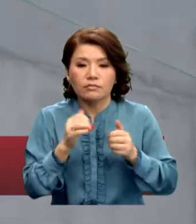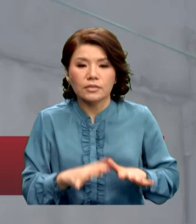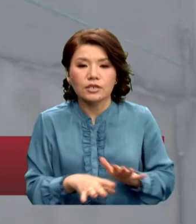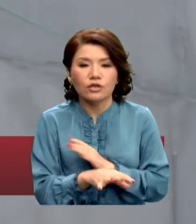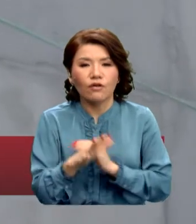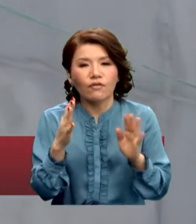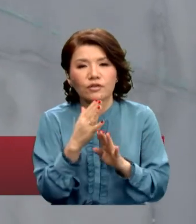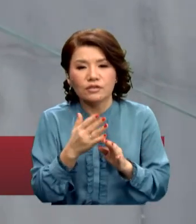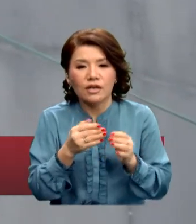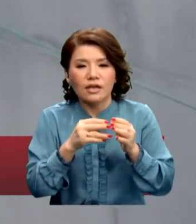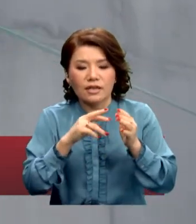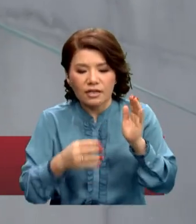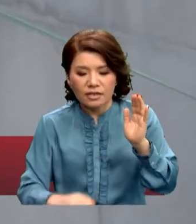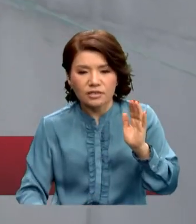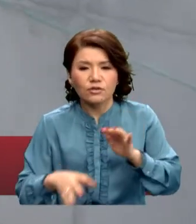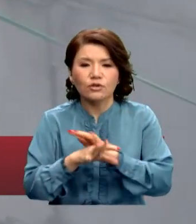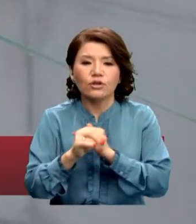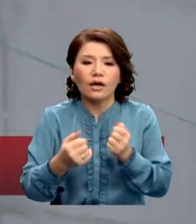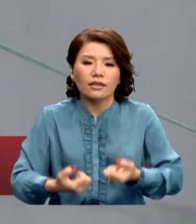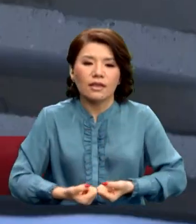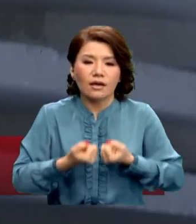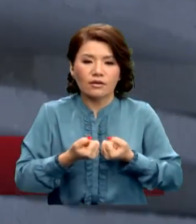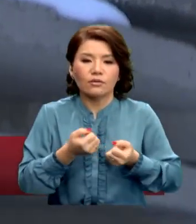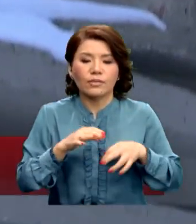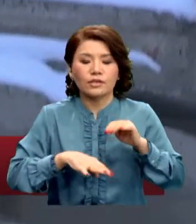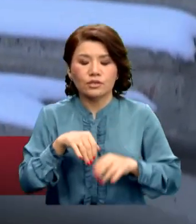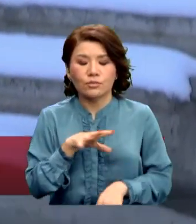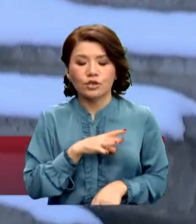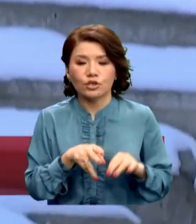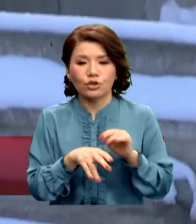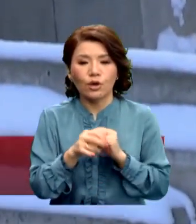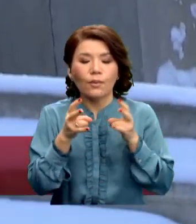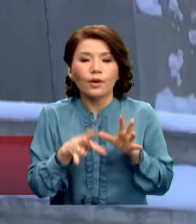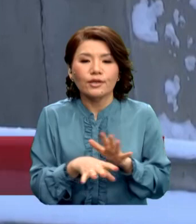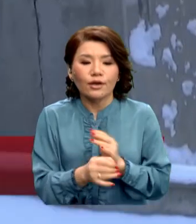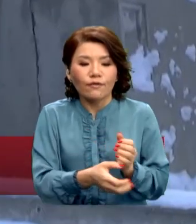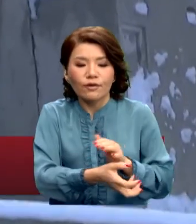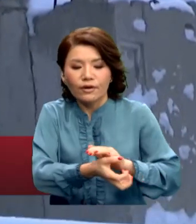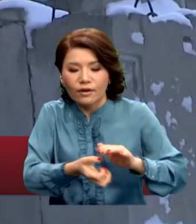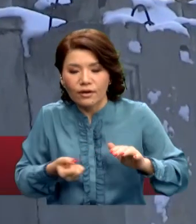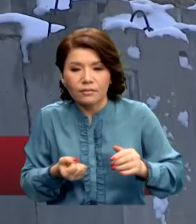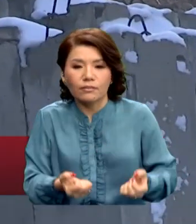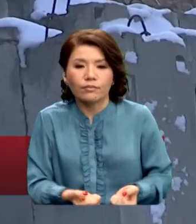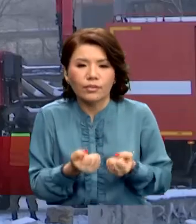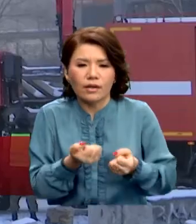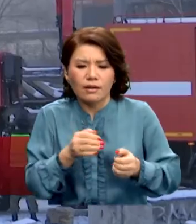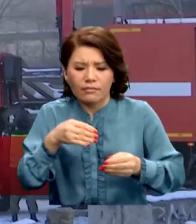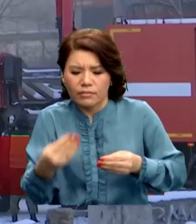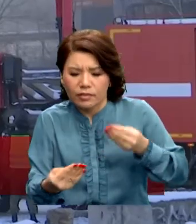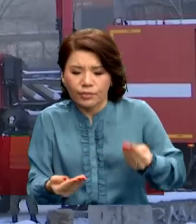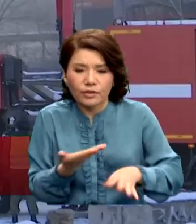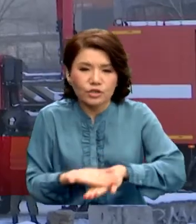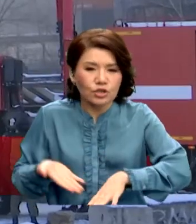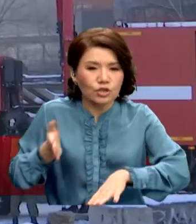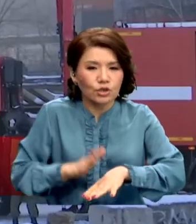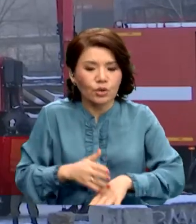по воздуху, через лестницу и даже на руках. Некоторых пострадавших приходилось бы буквально вытаскивать из-под многотонной плиты. Тут